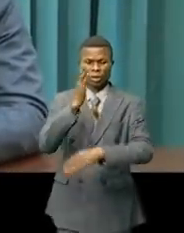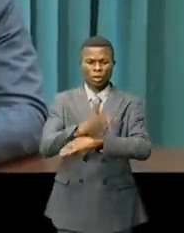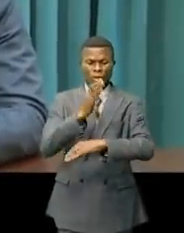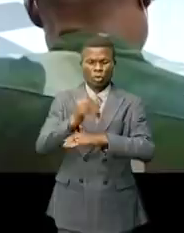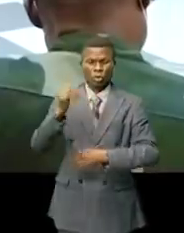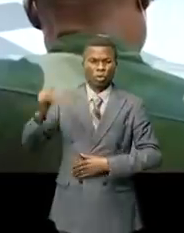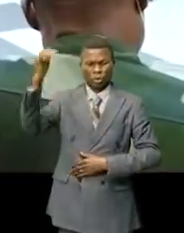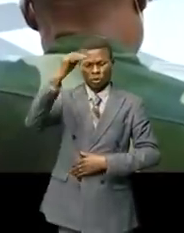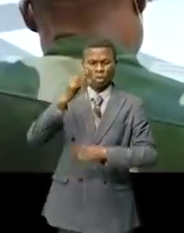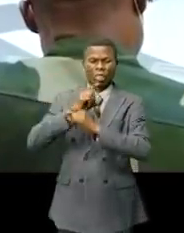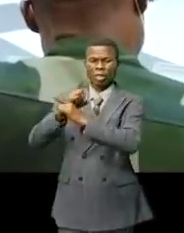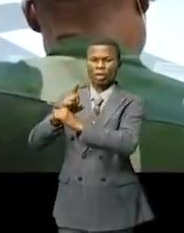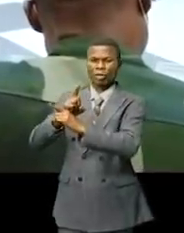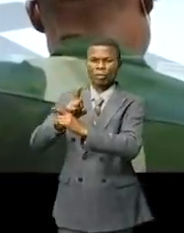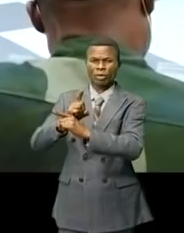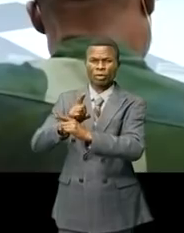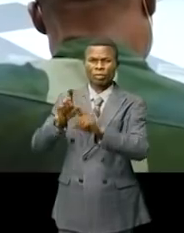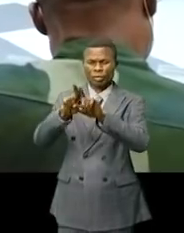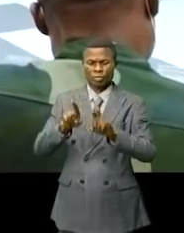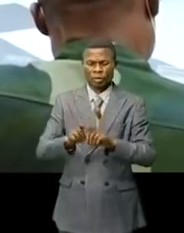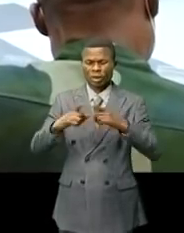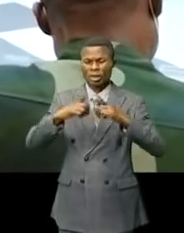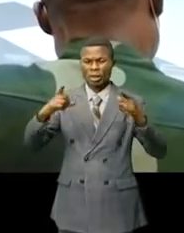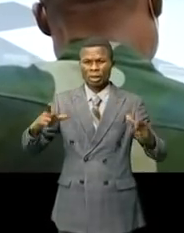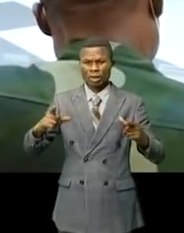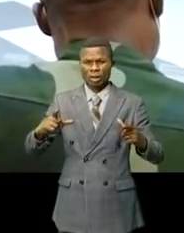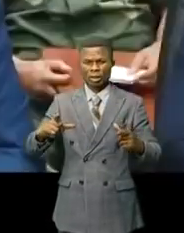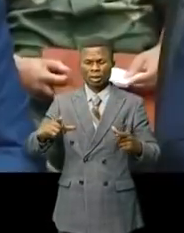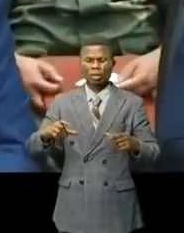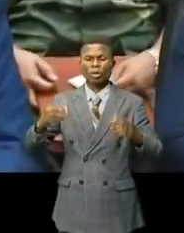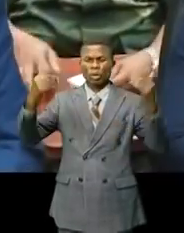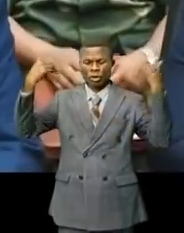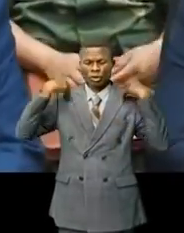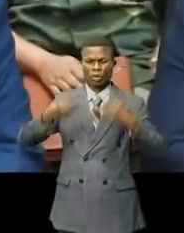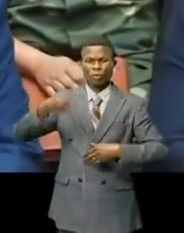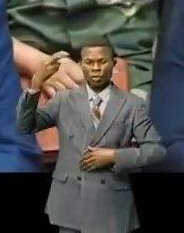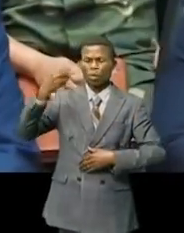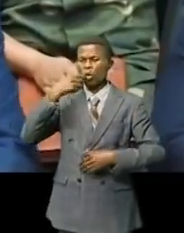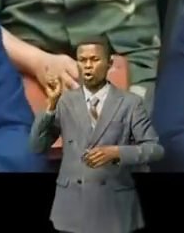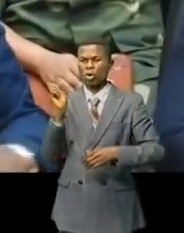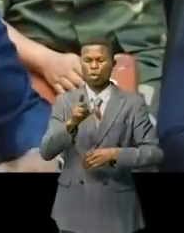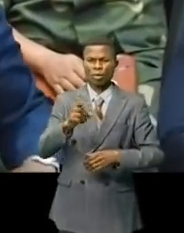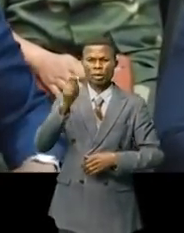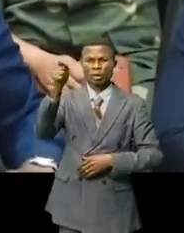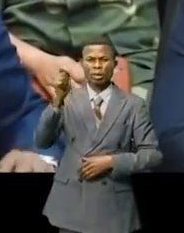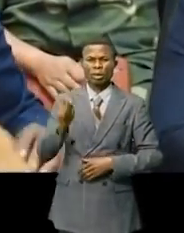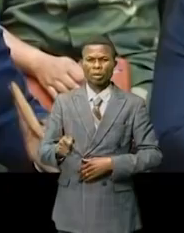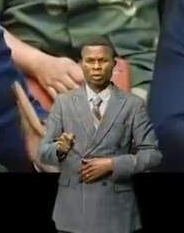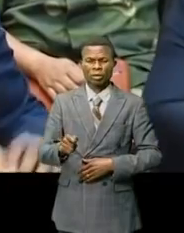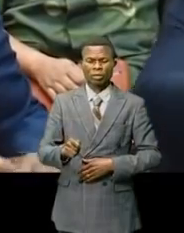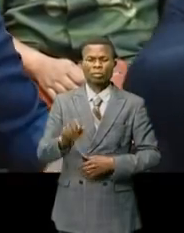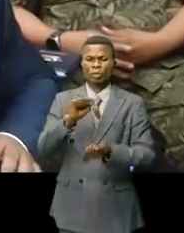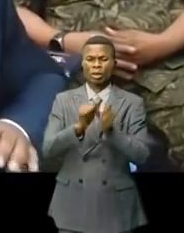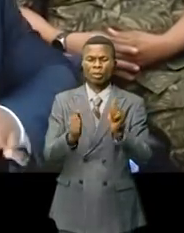de la défense élargi aux beaux commandements militaires cinq points